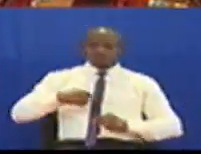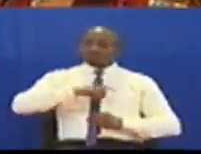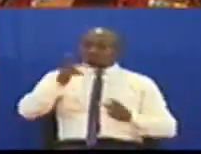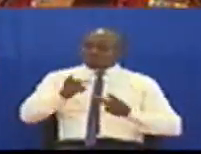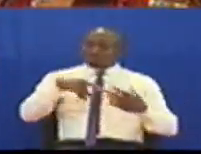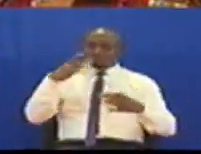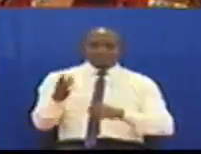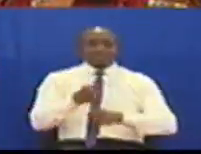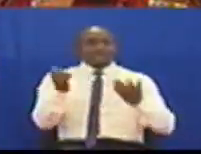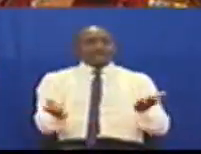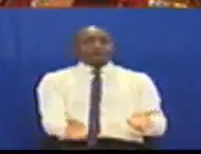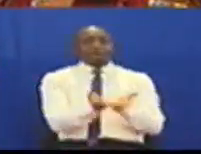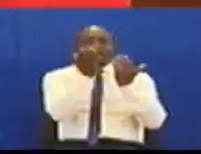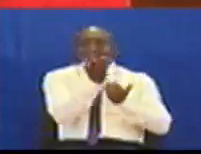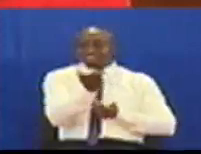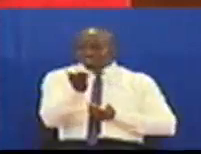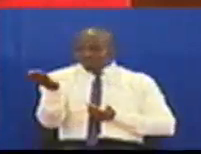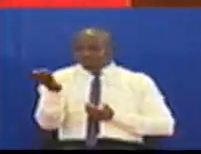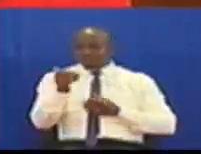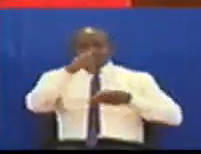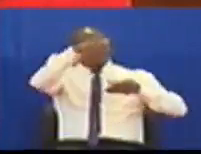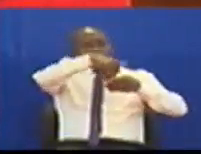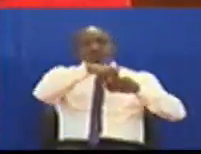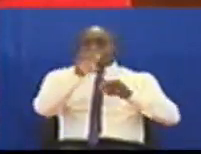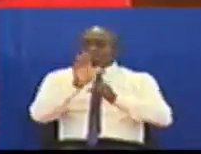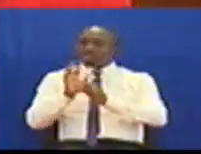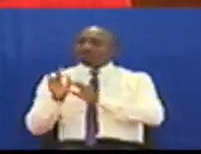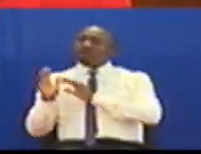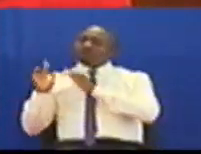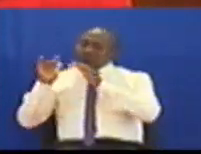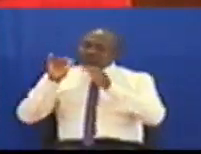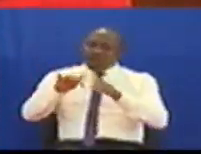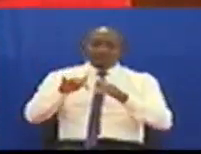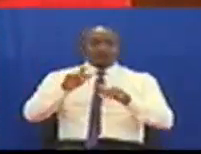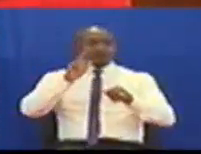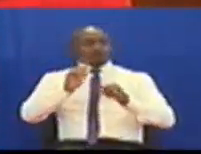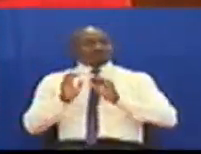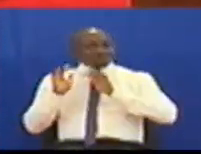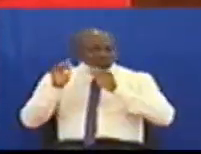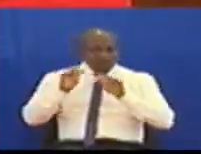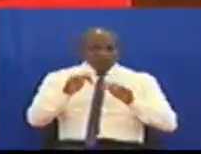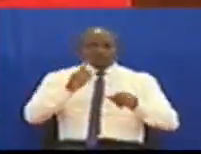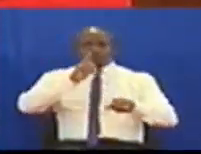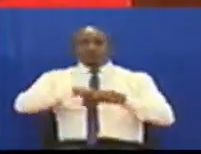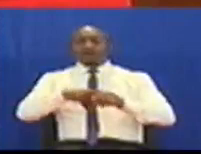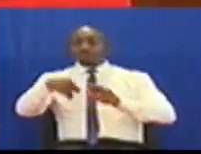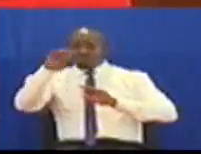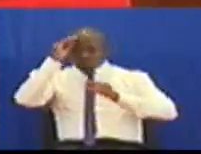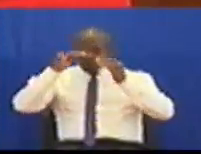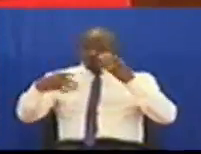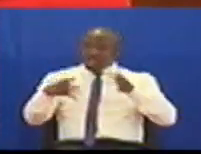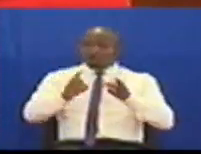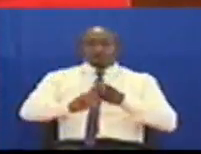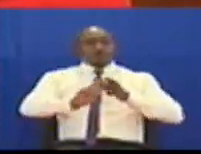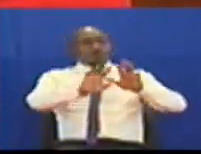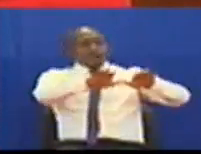kwamba wabunge wengi walikuwa wakihudhuria wakati tunapitia mafungu, tulikuwa tuna mafungu ya mkoa na wabunge tofauti,